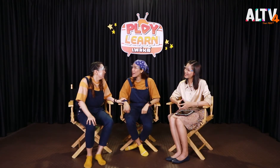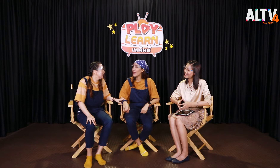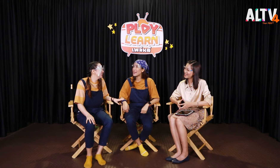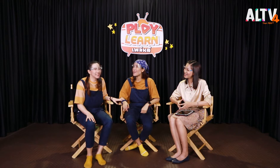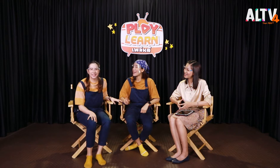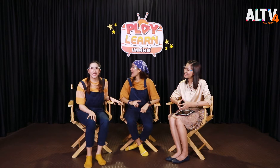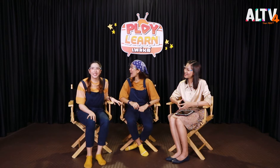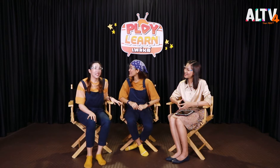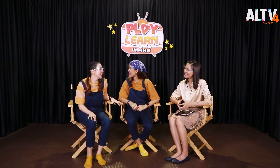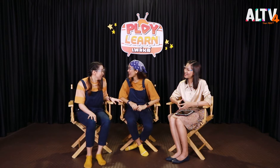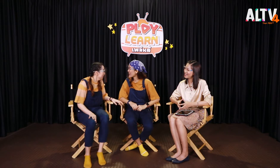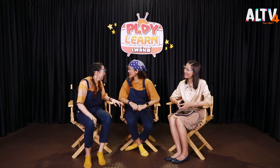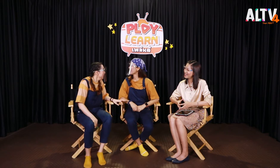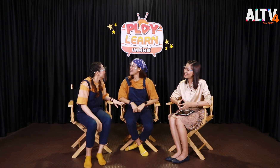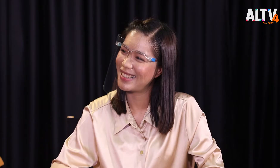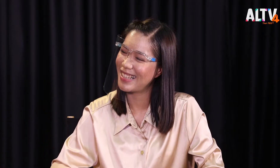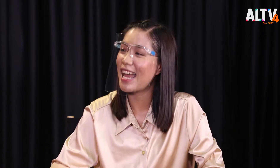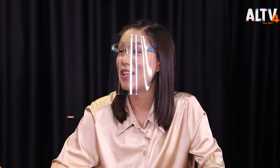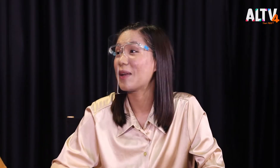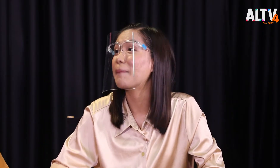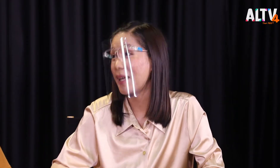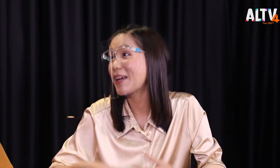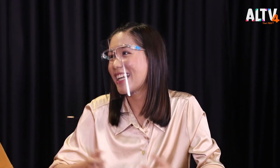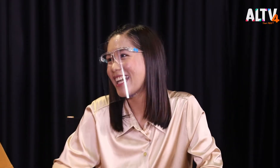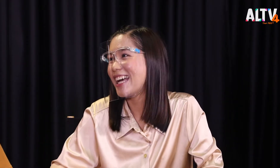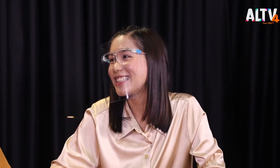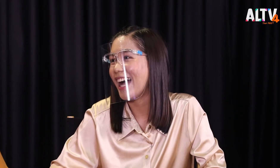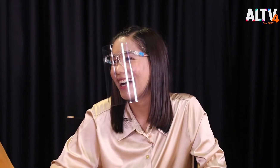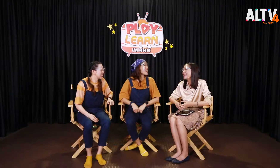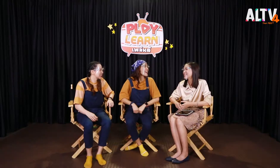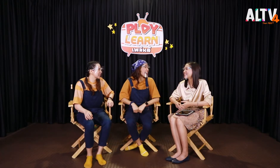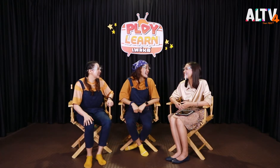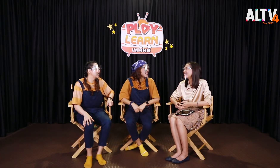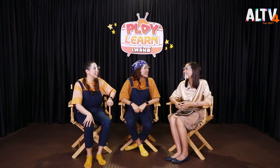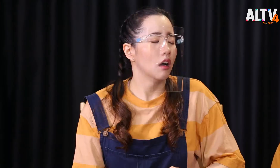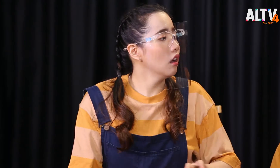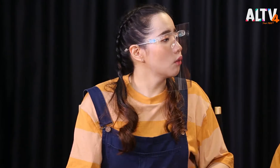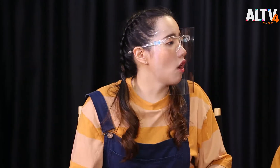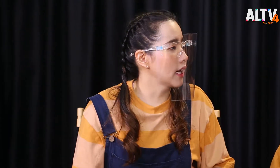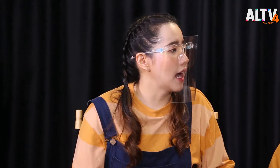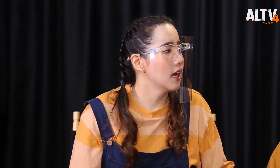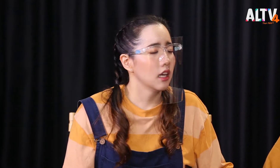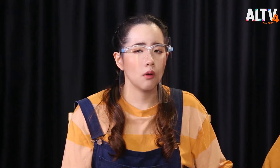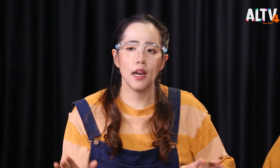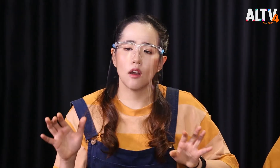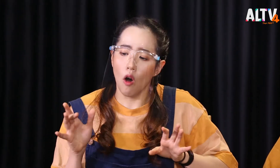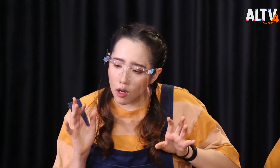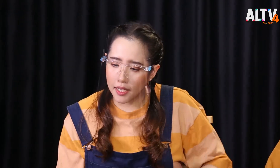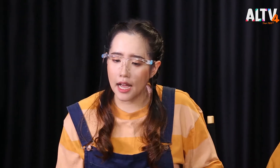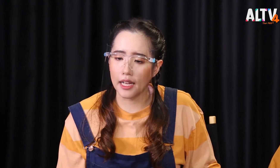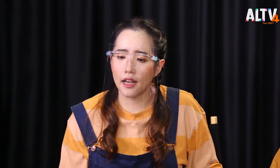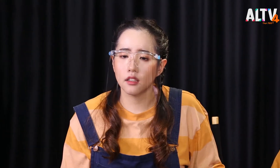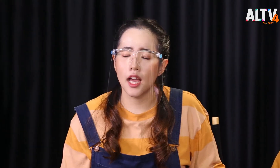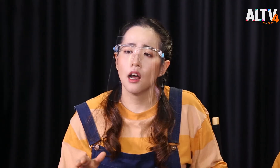ยไปแถวหน้าห้างใช่ไห มเดี๋ยวนัดไปด้วยกันก็ได้จ้ะ โอ้ค่ะ ควรคะแล้วเวลาเราออกก